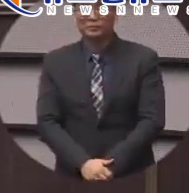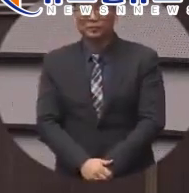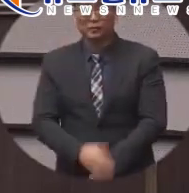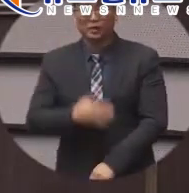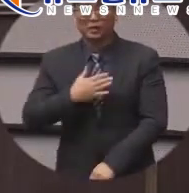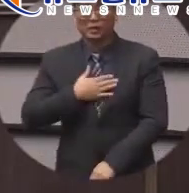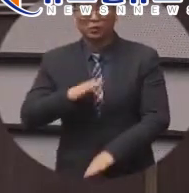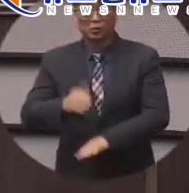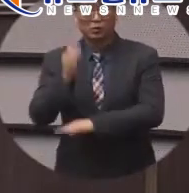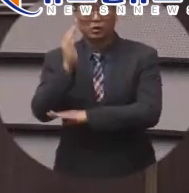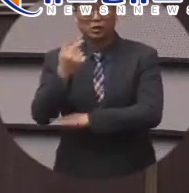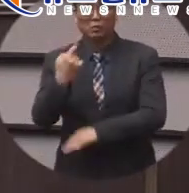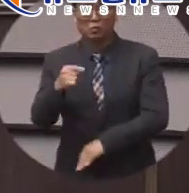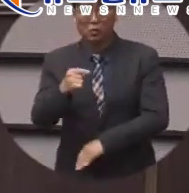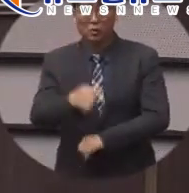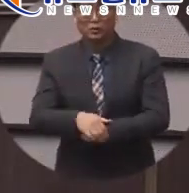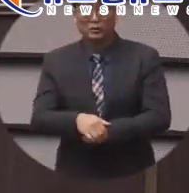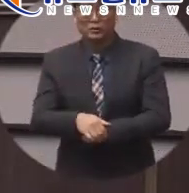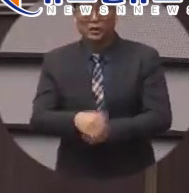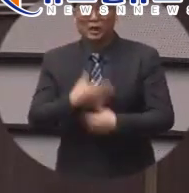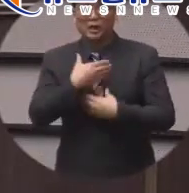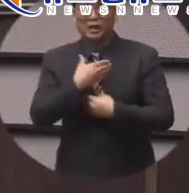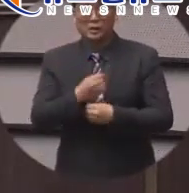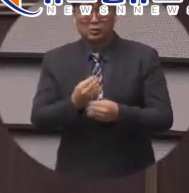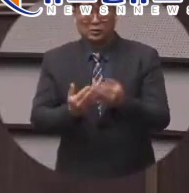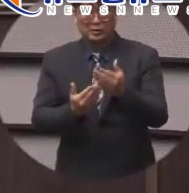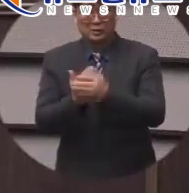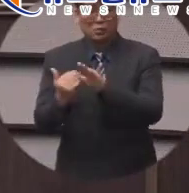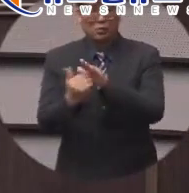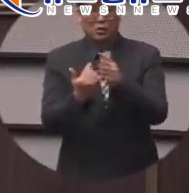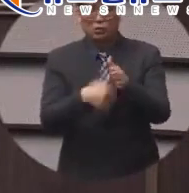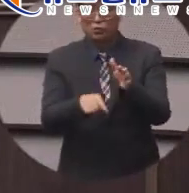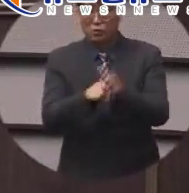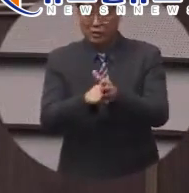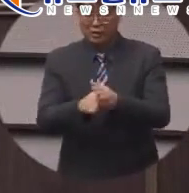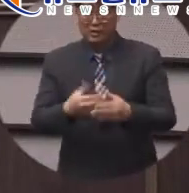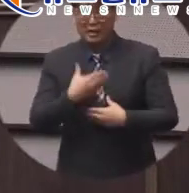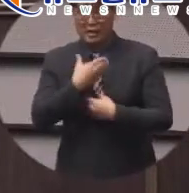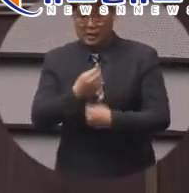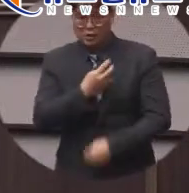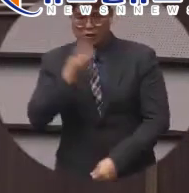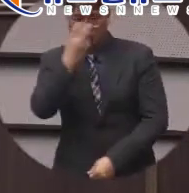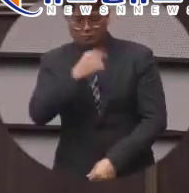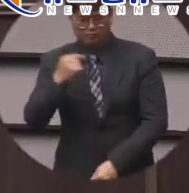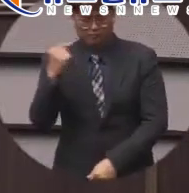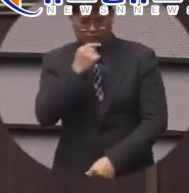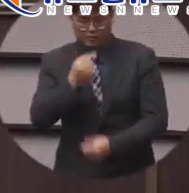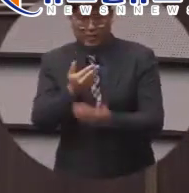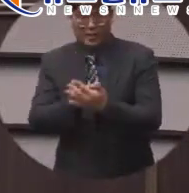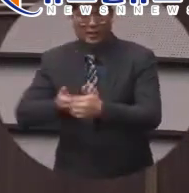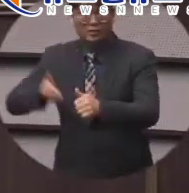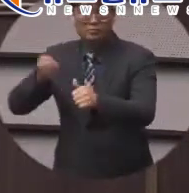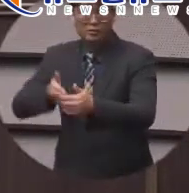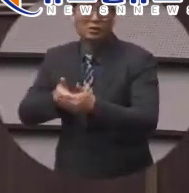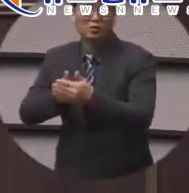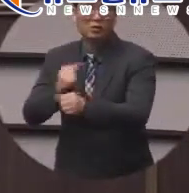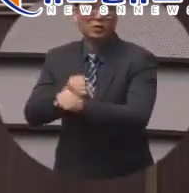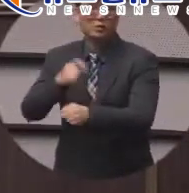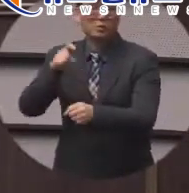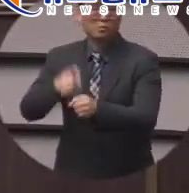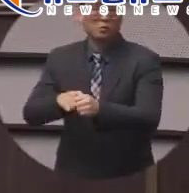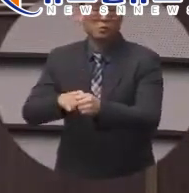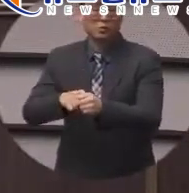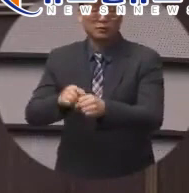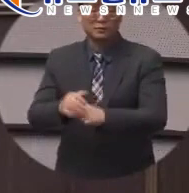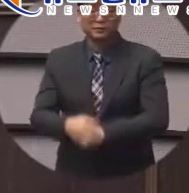본 의원은 오늘 해빙기 안전사고 예방을 위해 안전점검을 철저히 실시해 주시길 촉구하고자 이